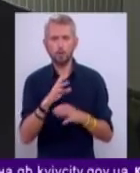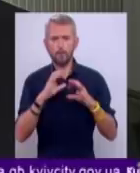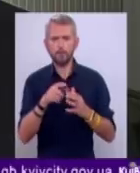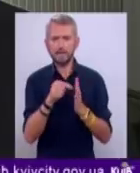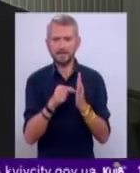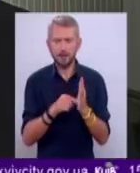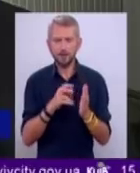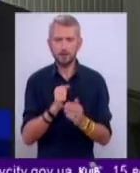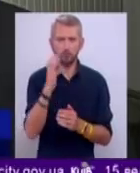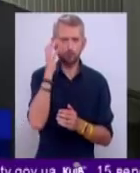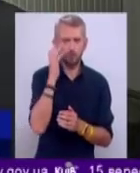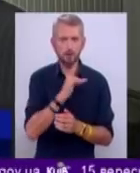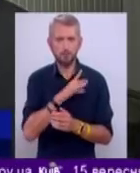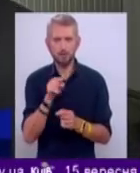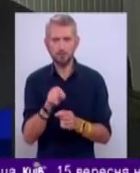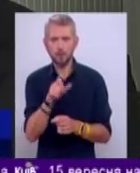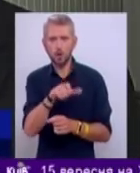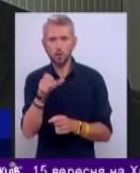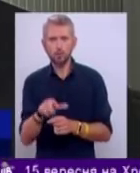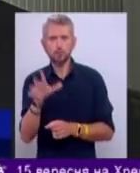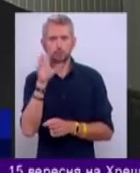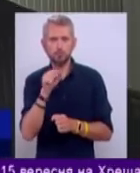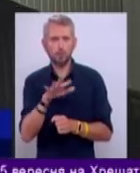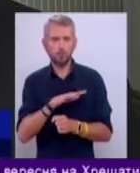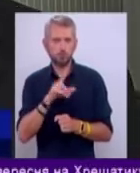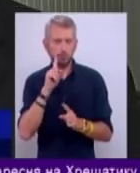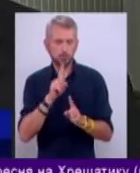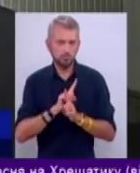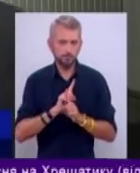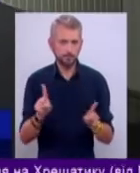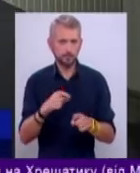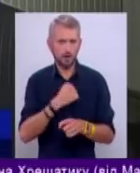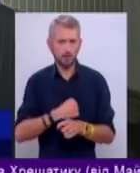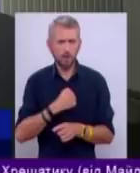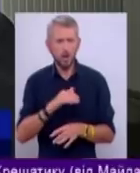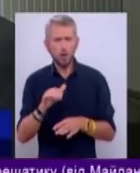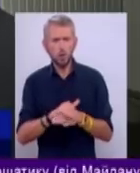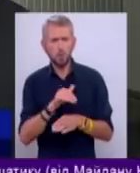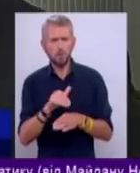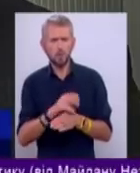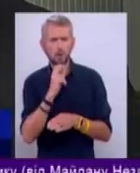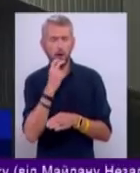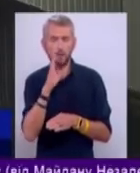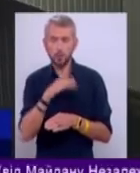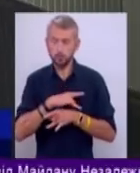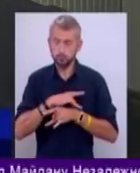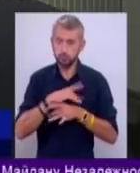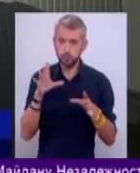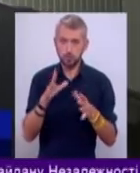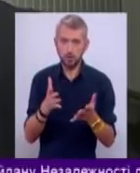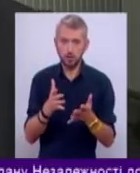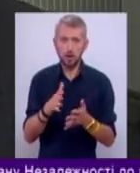вот эти люди склонны впадать в неадекватную агрессию. То есть добрый, улыбается, взорвался, да пошел ты. На ровнами